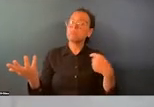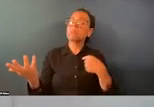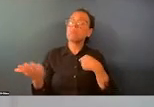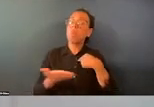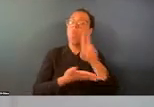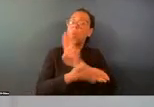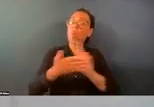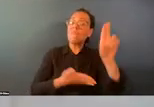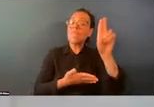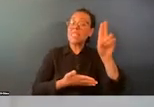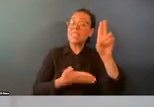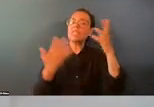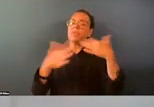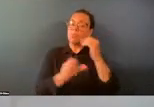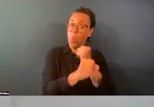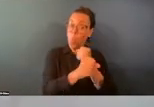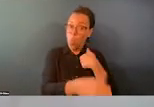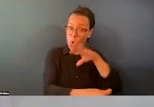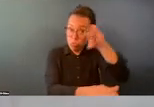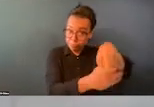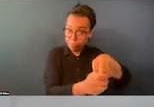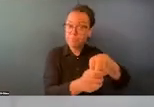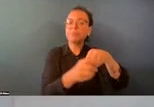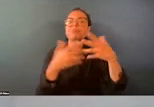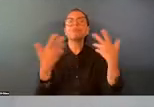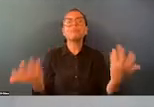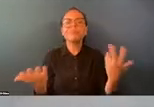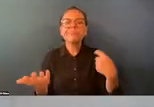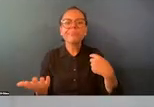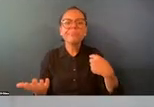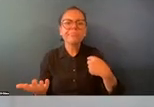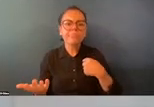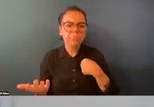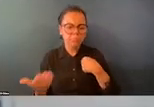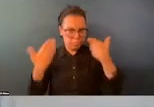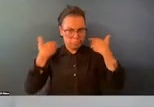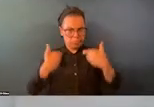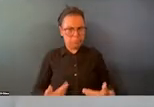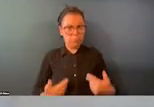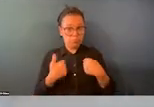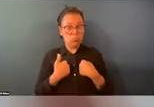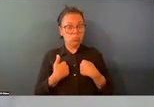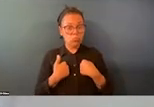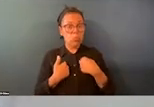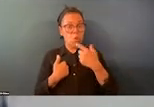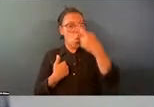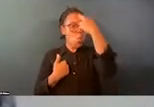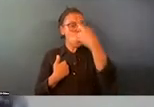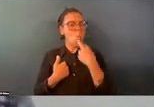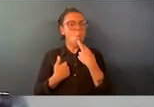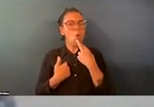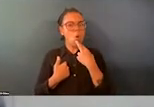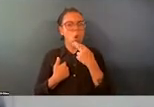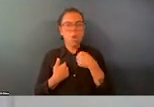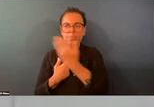поэтому мы еще молодежь вовлекаем в этих, готовим из них лидеров, лидеров, особенно из